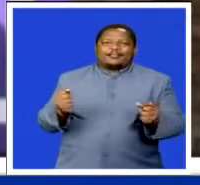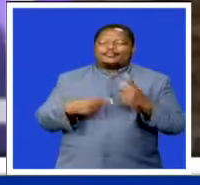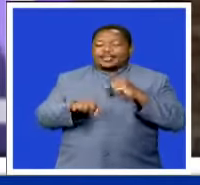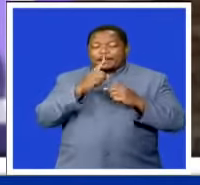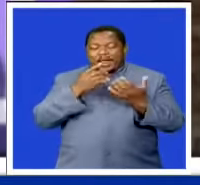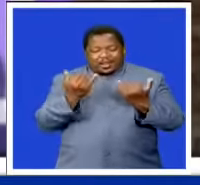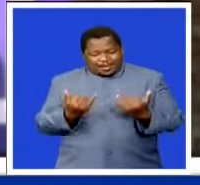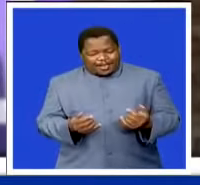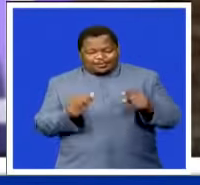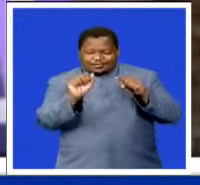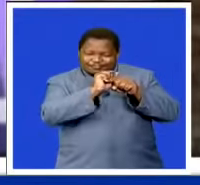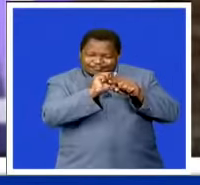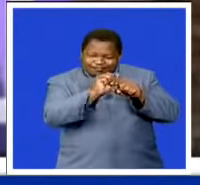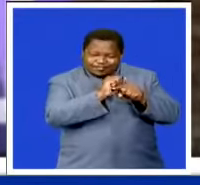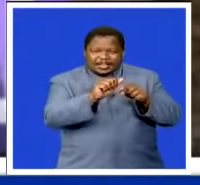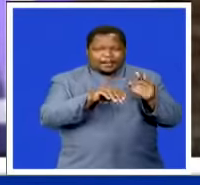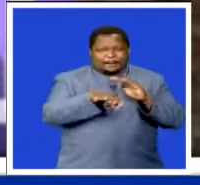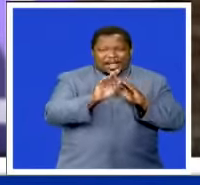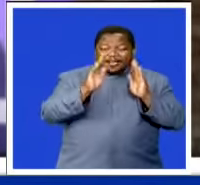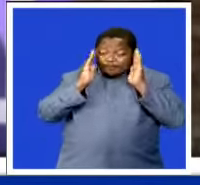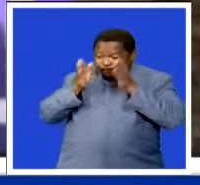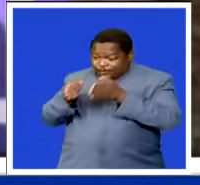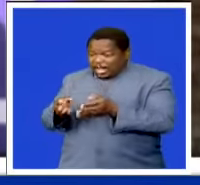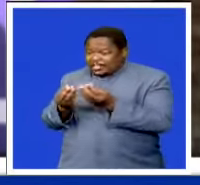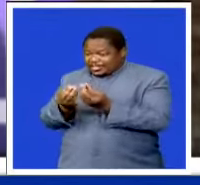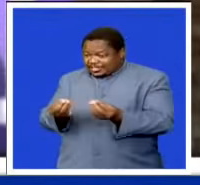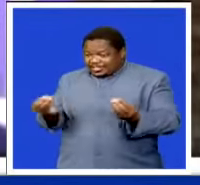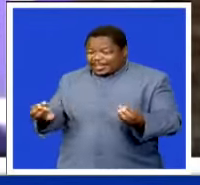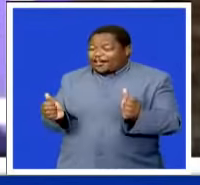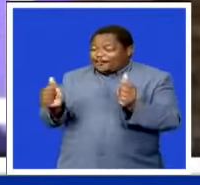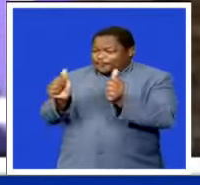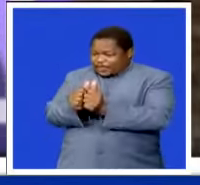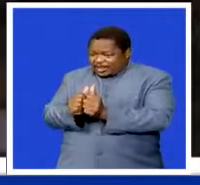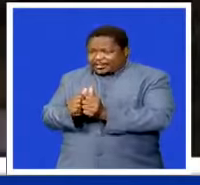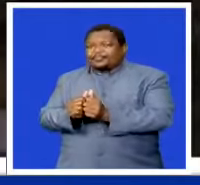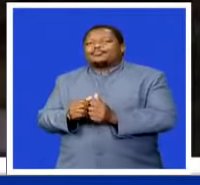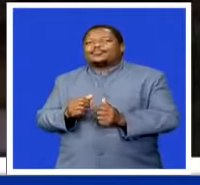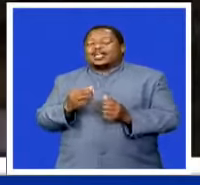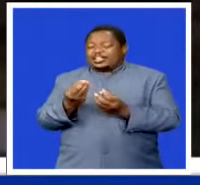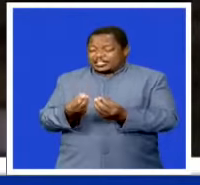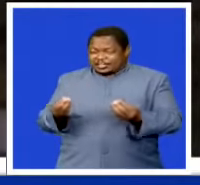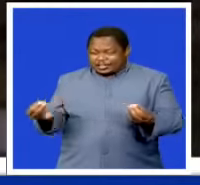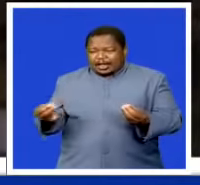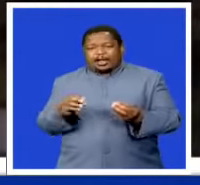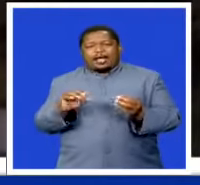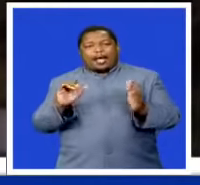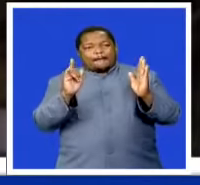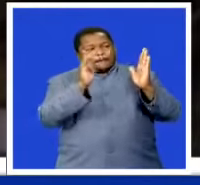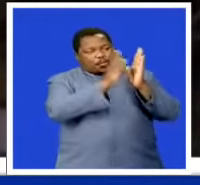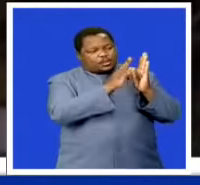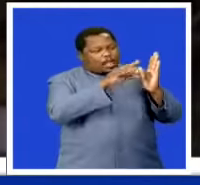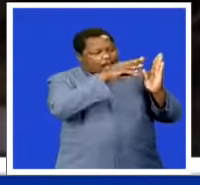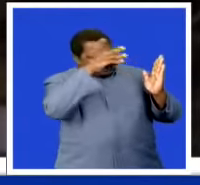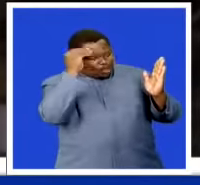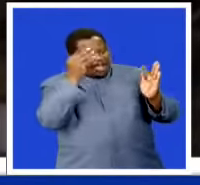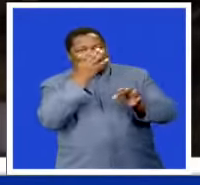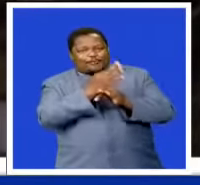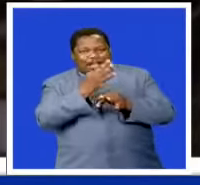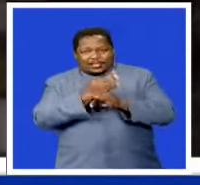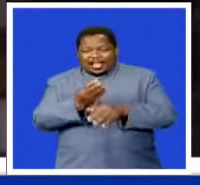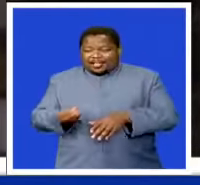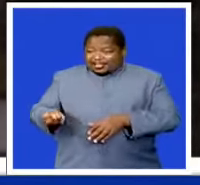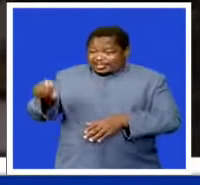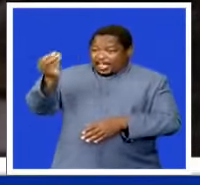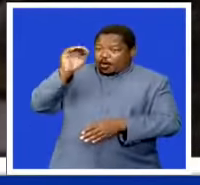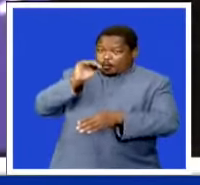ekukhuliseni umntwana nokuthi umntwana akhule athi lokuthi lithandwa lobabe lunjani. Sihlongonyane uthi de bayinhlangano bafise kubona